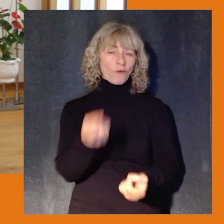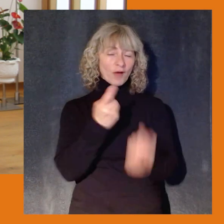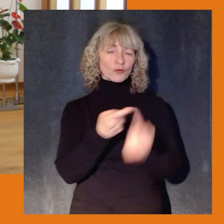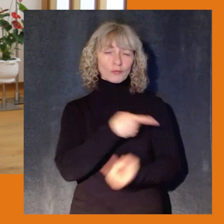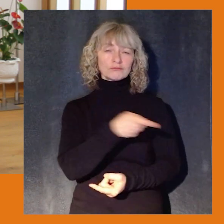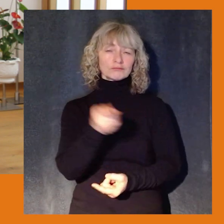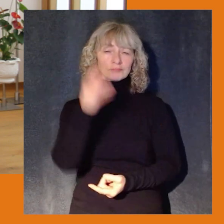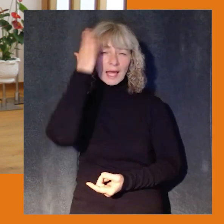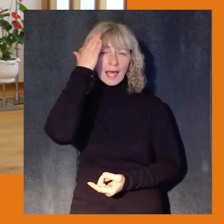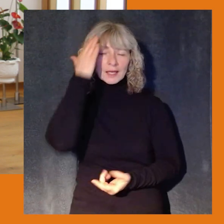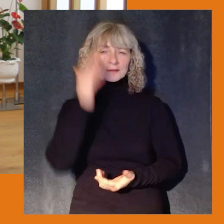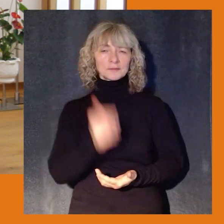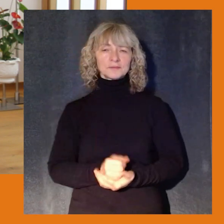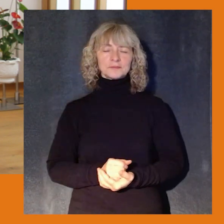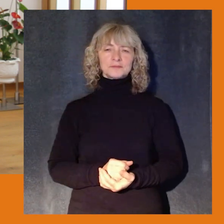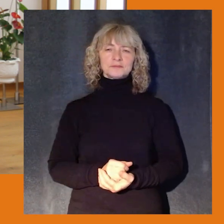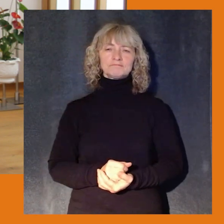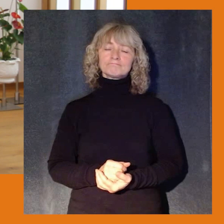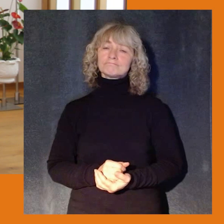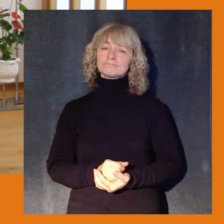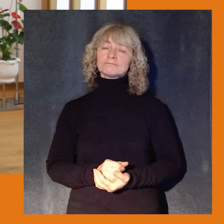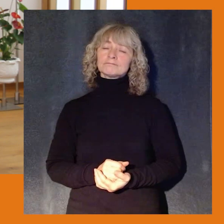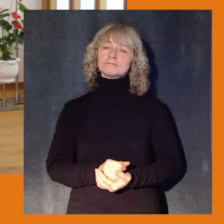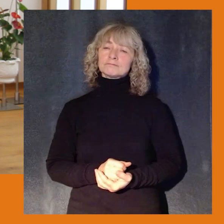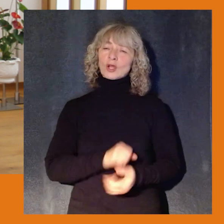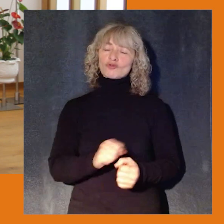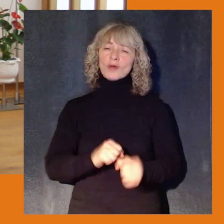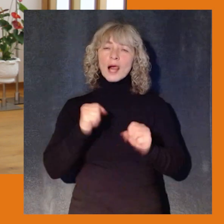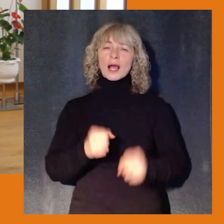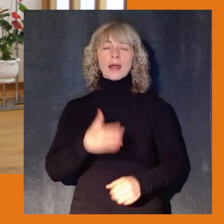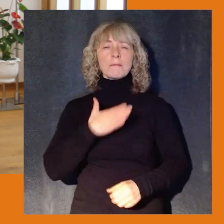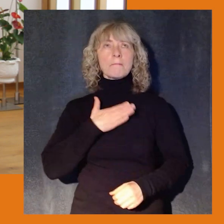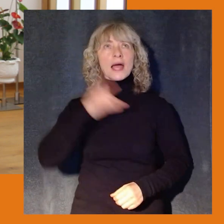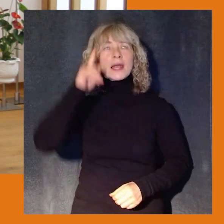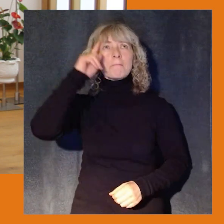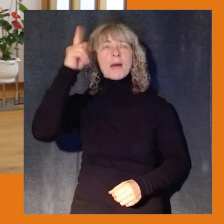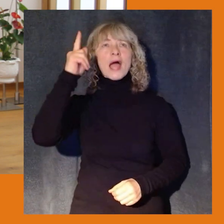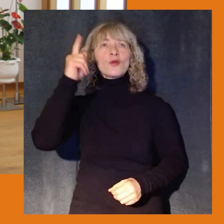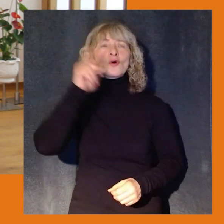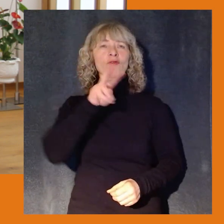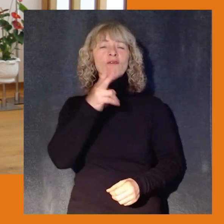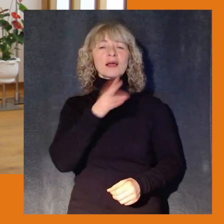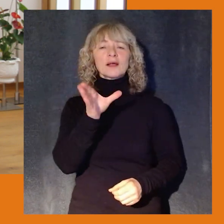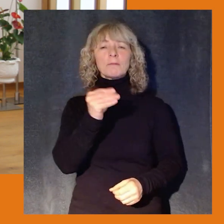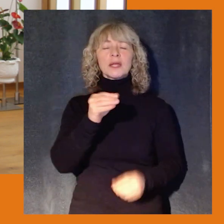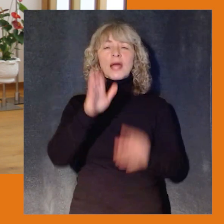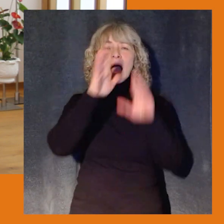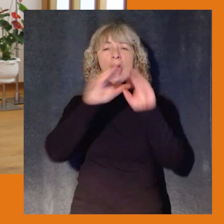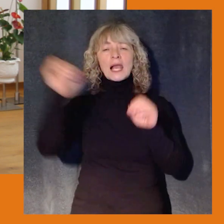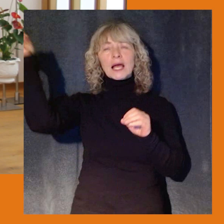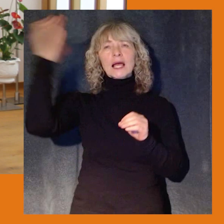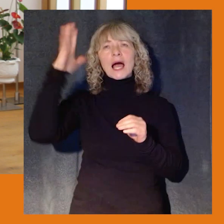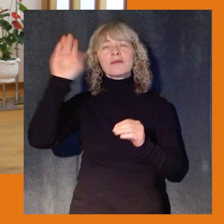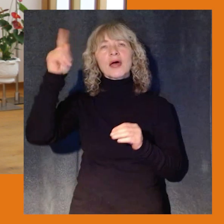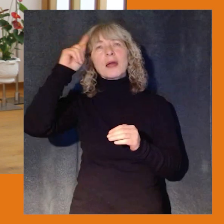Ansehen zu gewinnen. Diese Versuchung kennen wir. Es ist leicht, unsere